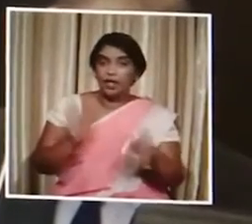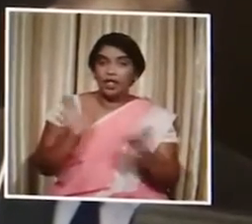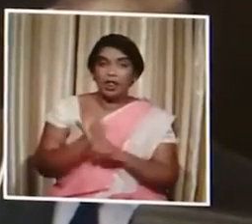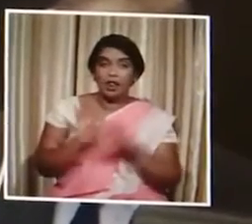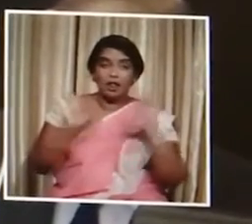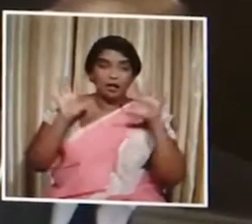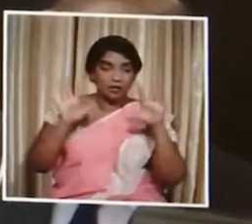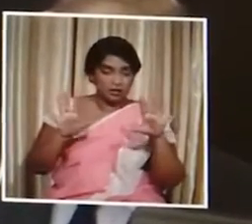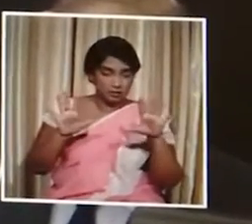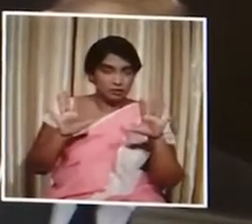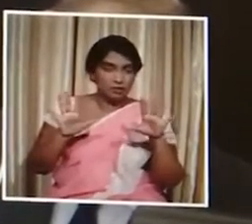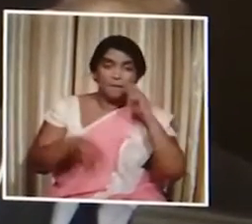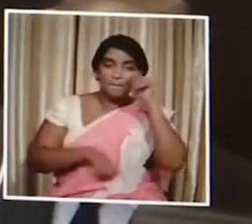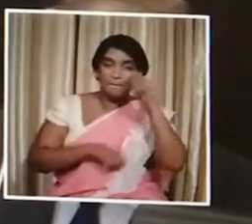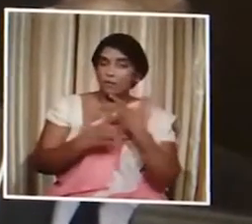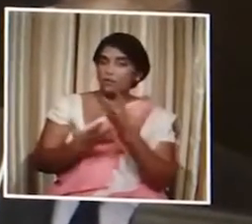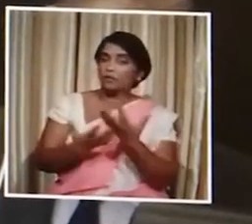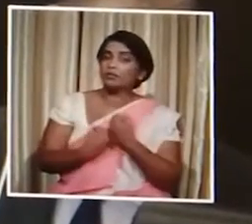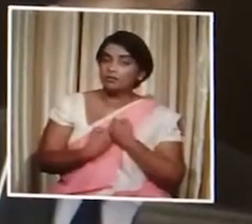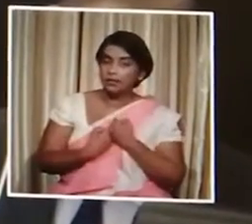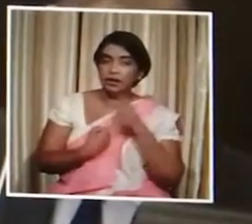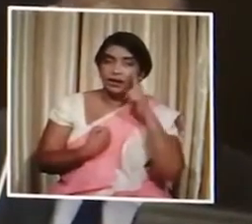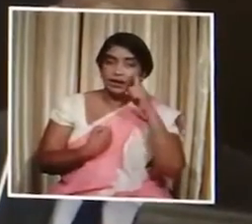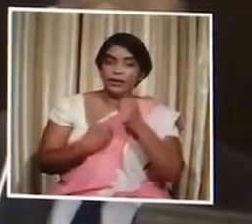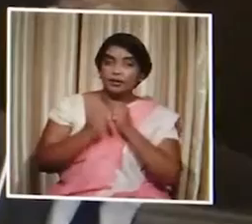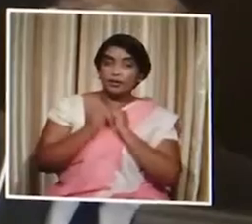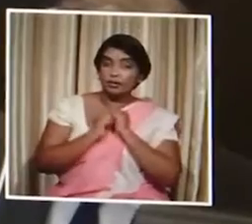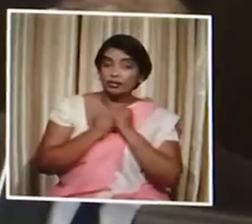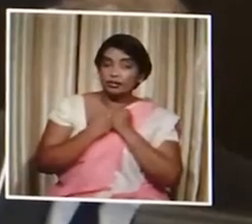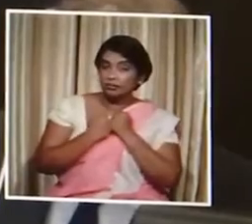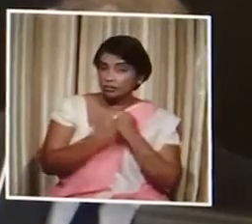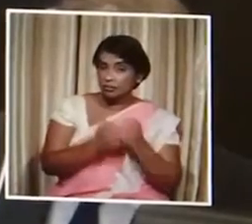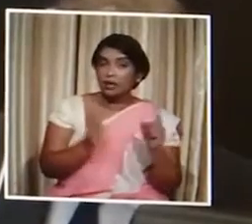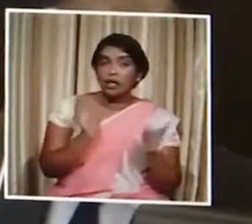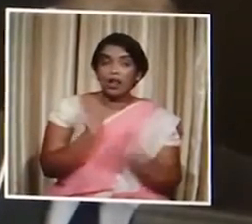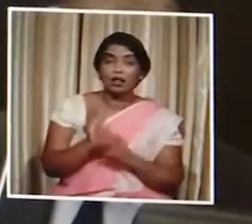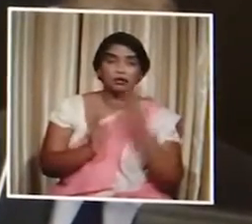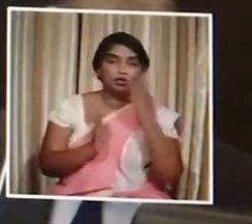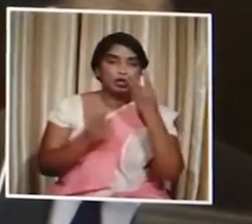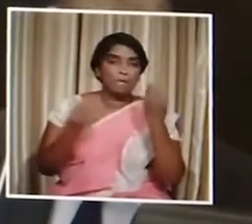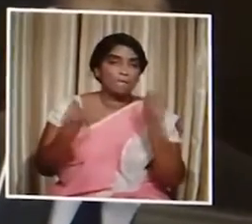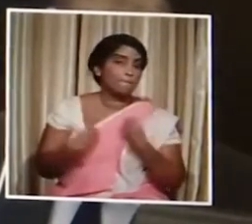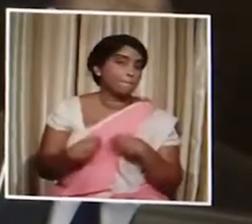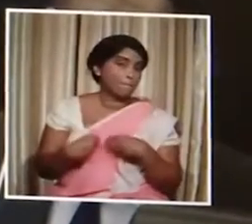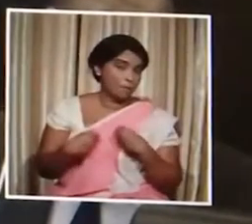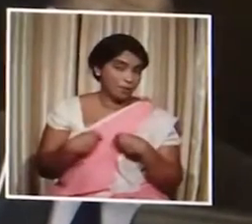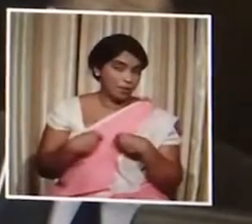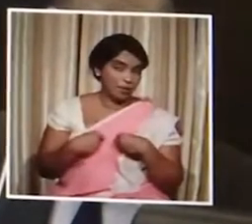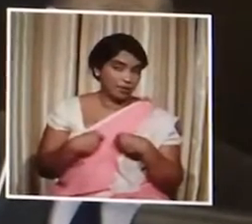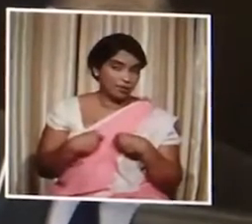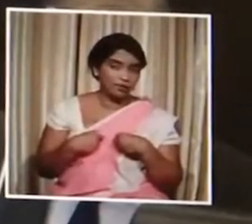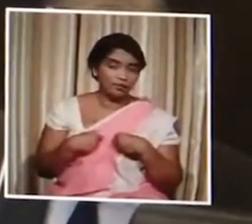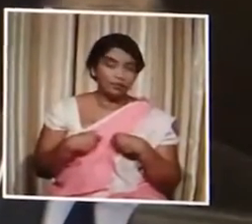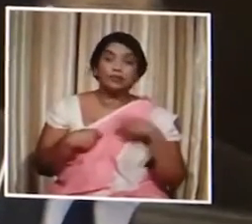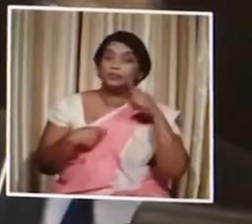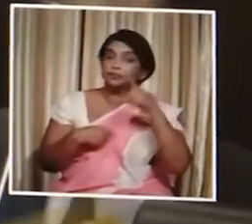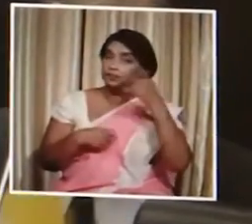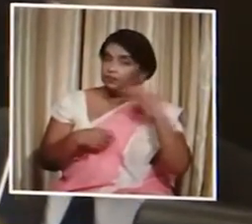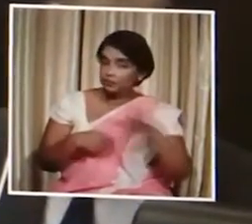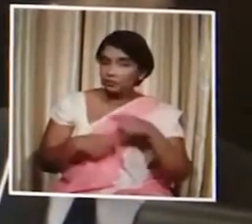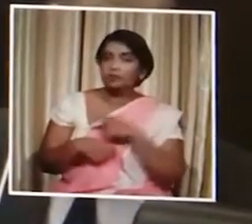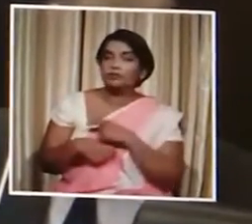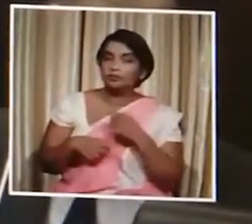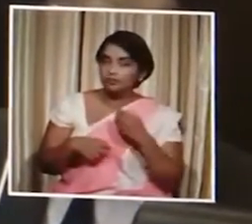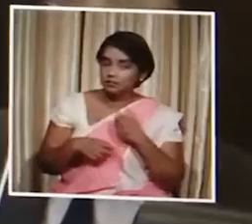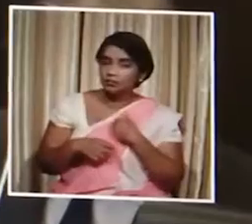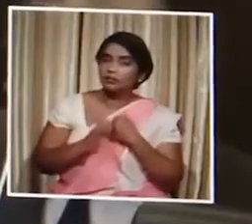10ක් ලැබි මගින්ගෙන් ලබා ගත්තොත් එක ගමනකට පමණක් ලක්ෂ 3ක ලාභයක් විඳින්න සිද්ධ වෙනවා. ඒ නිසා